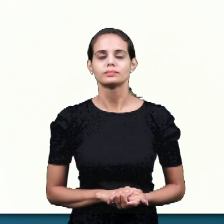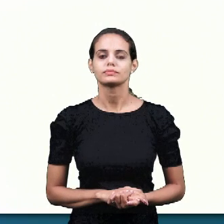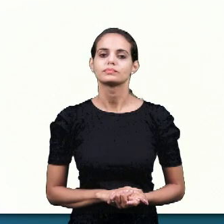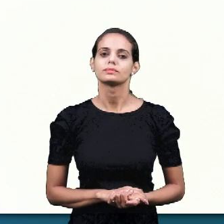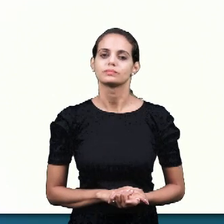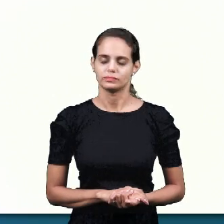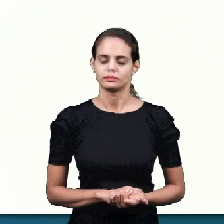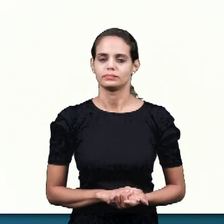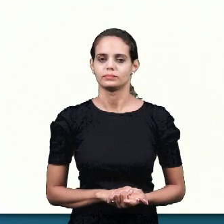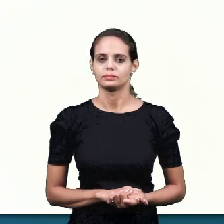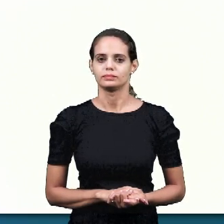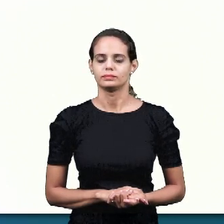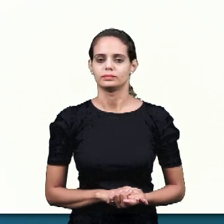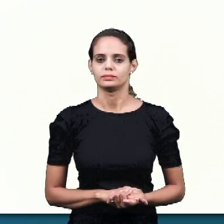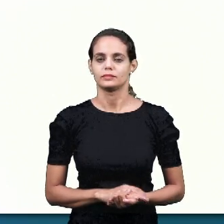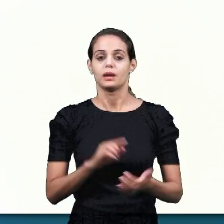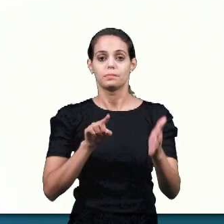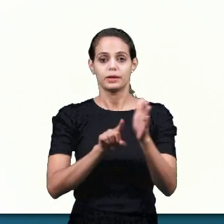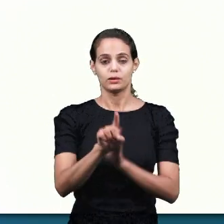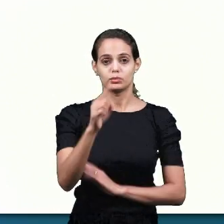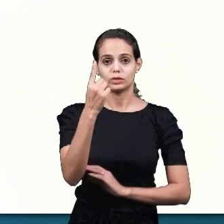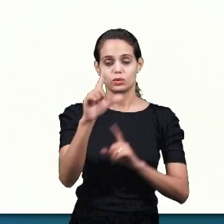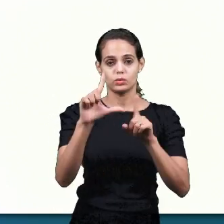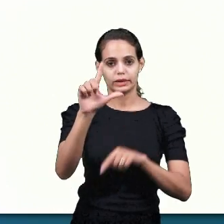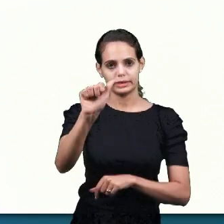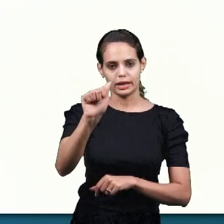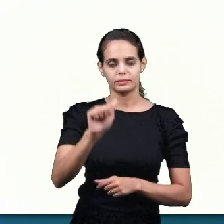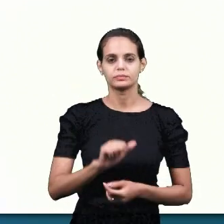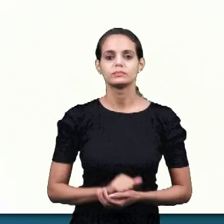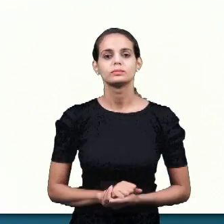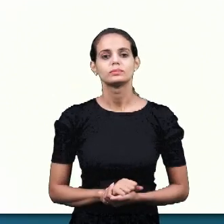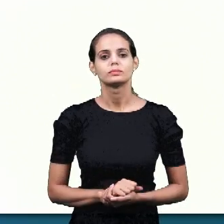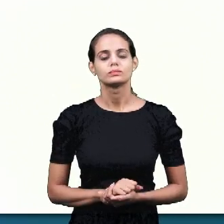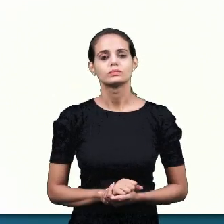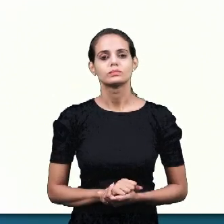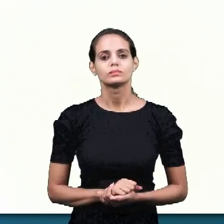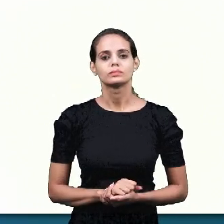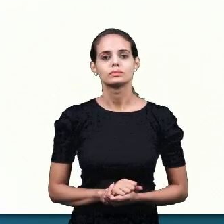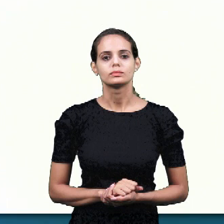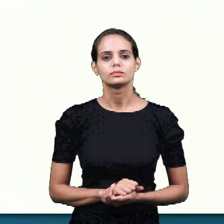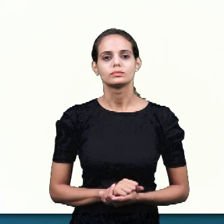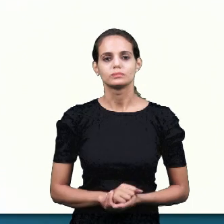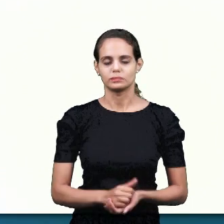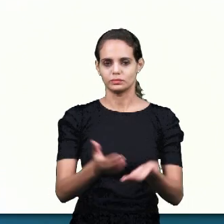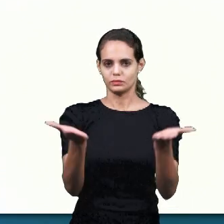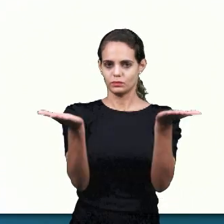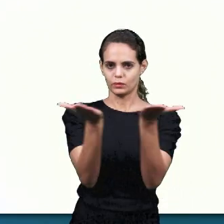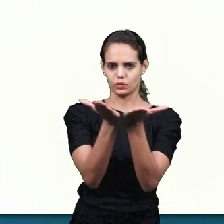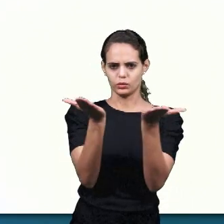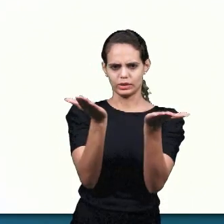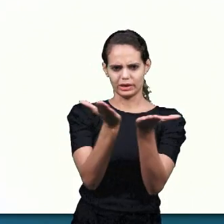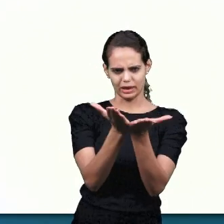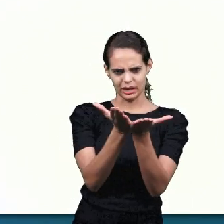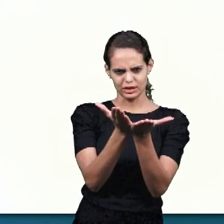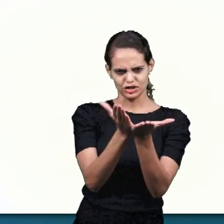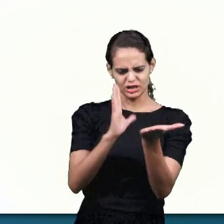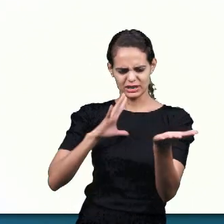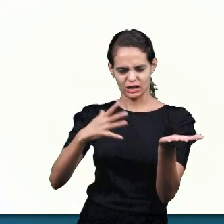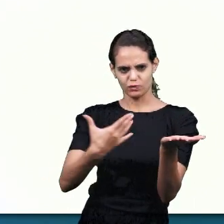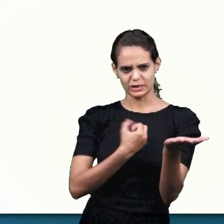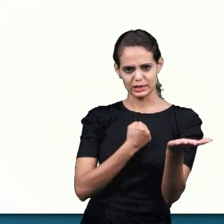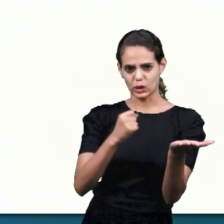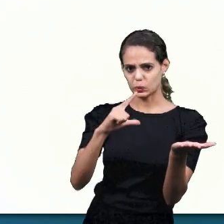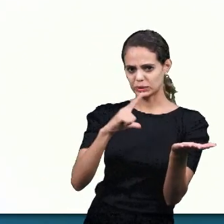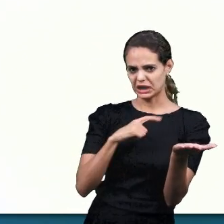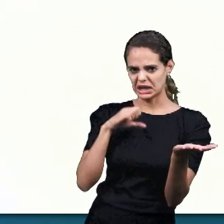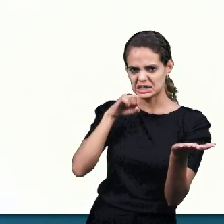question 1A. Le chrétien sera sauvé même qu'il renie à Jésus et